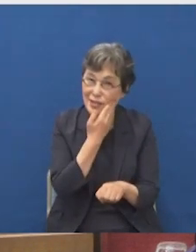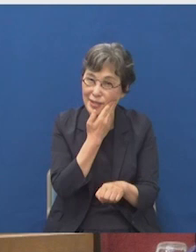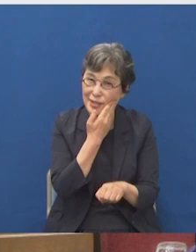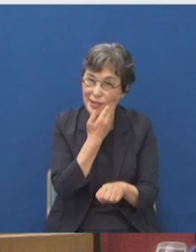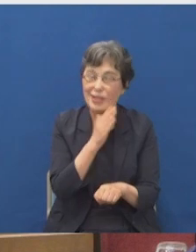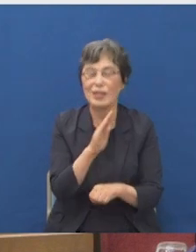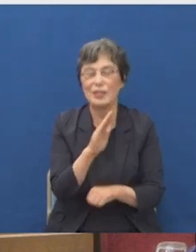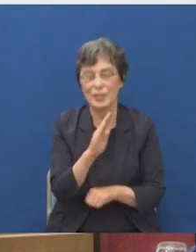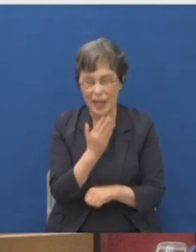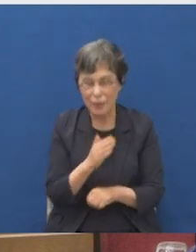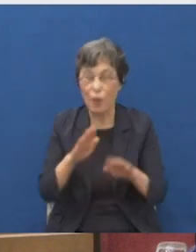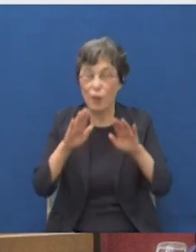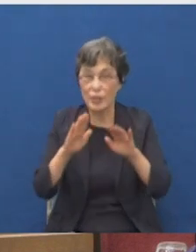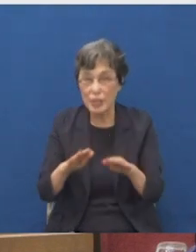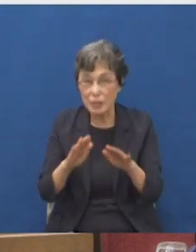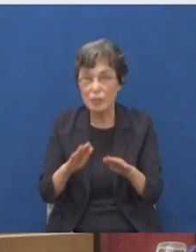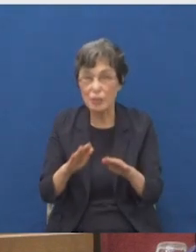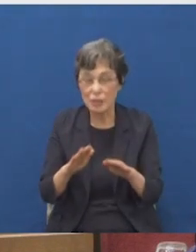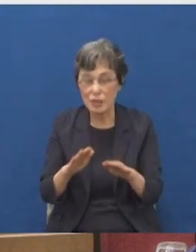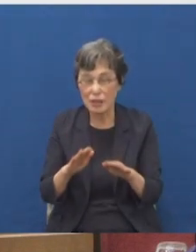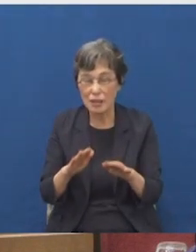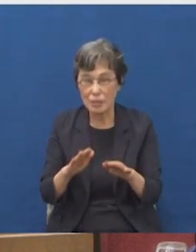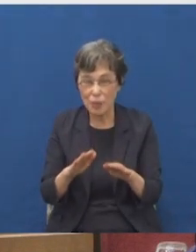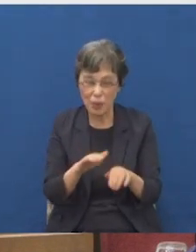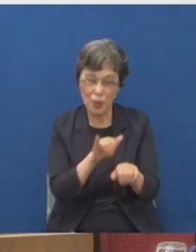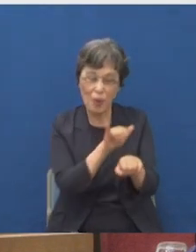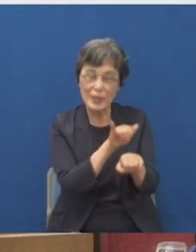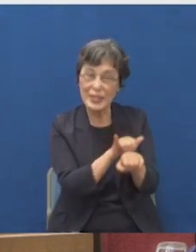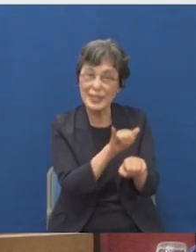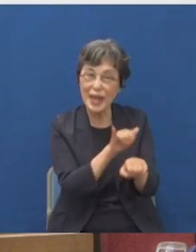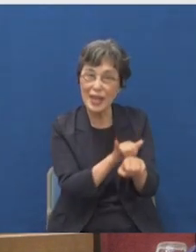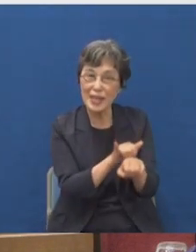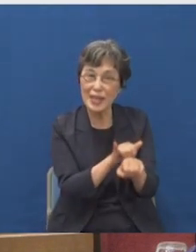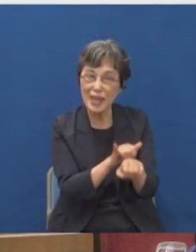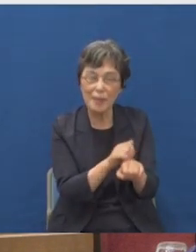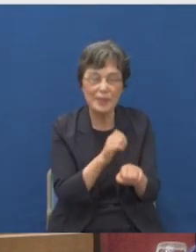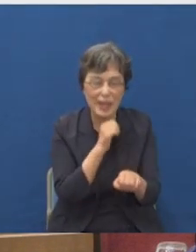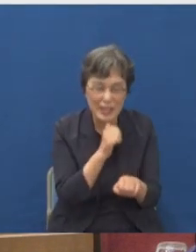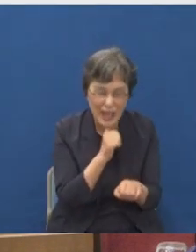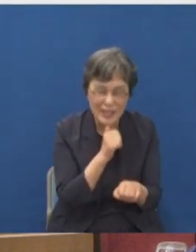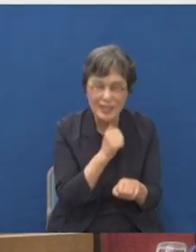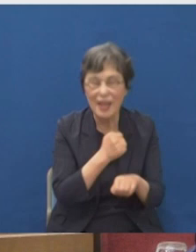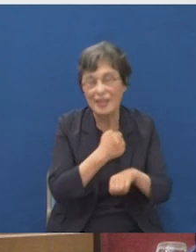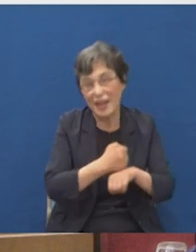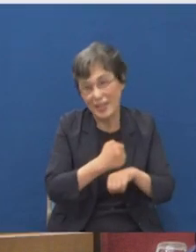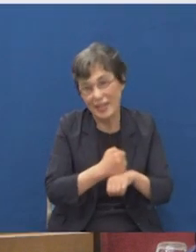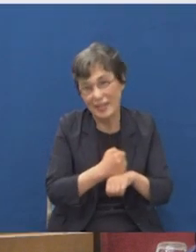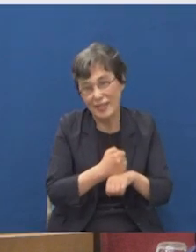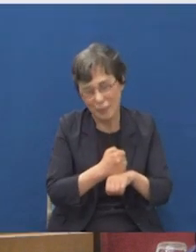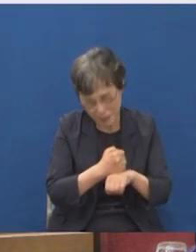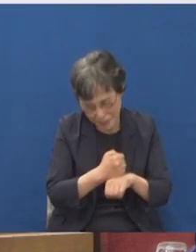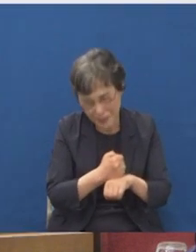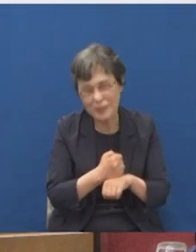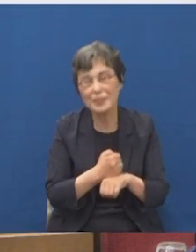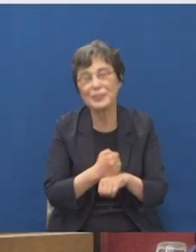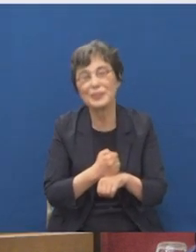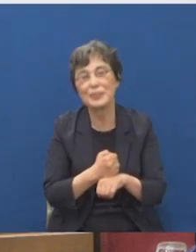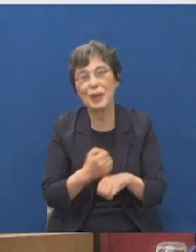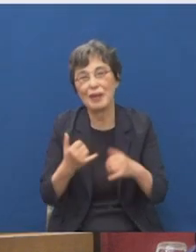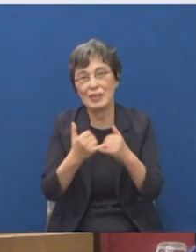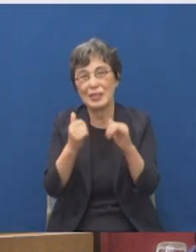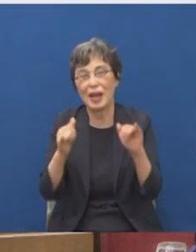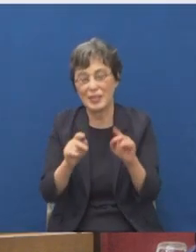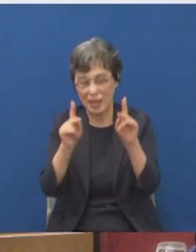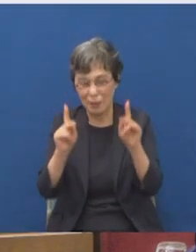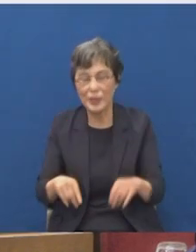らず、今、この公共人材が疲弊していることは、私は大きな社会的な課題